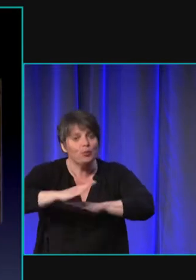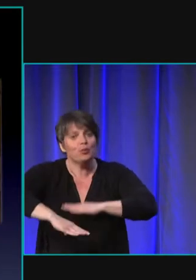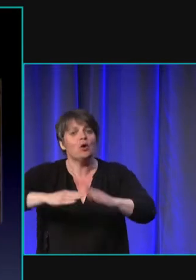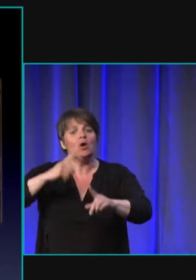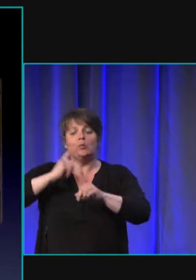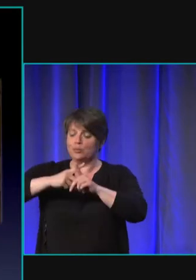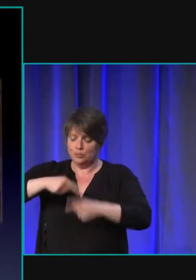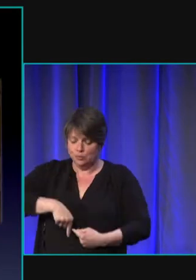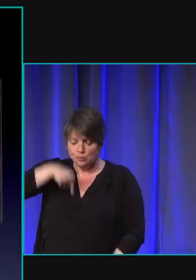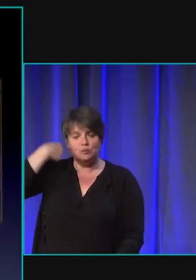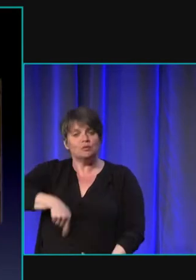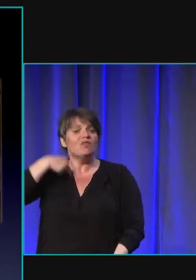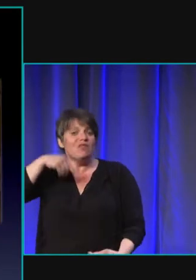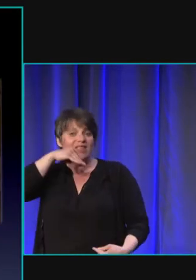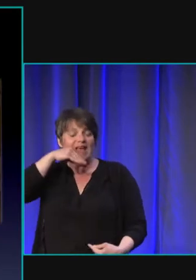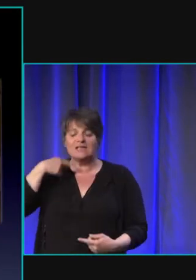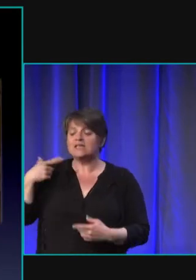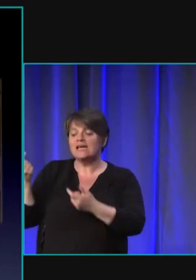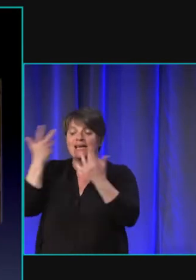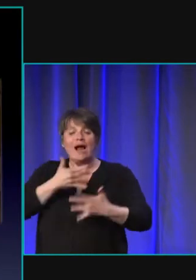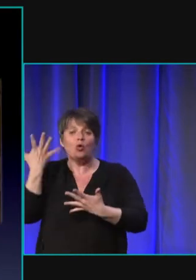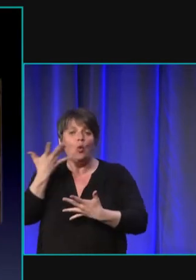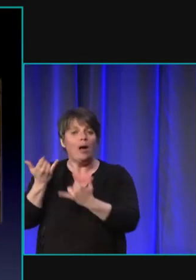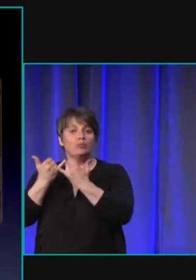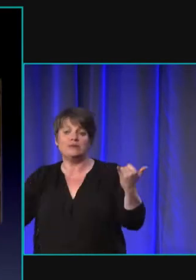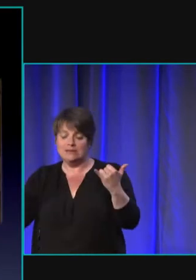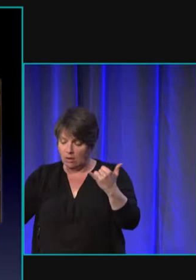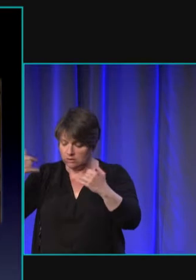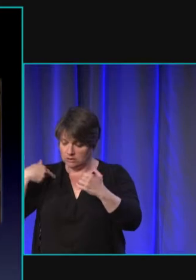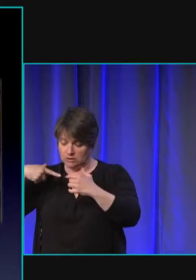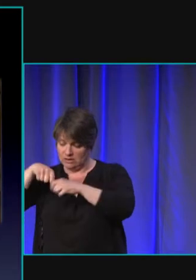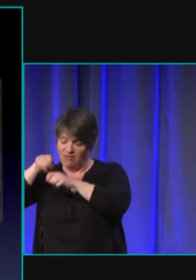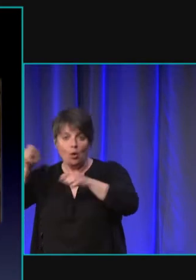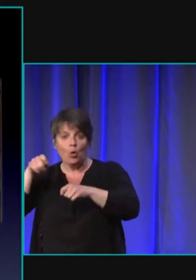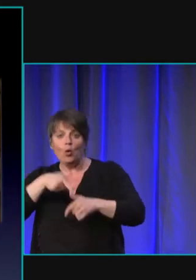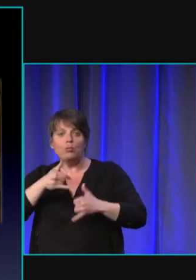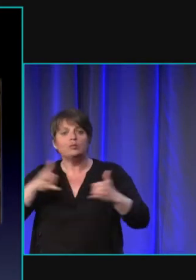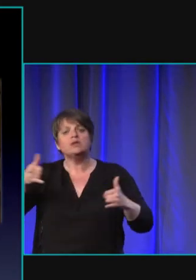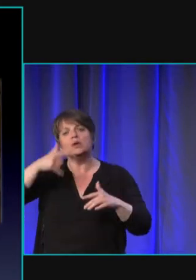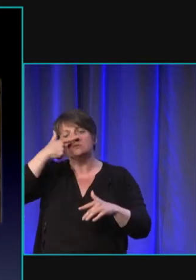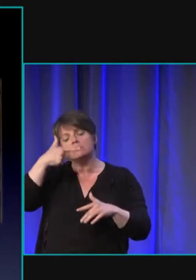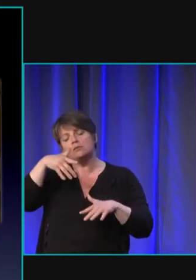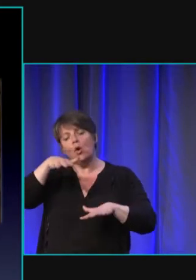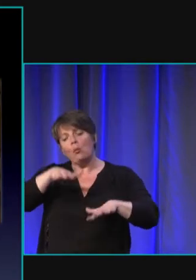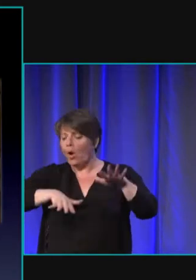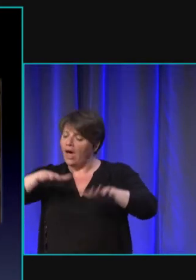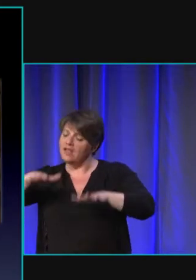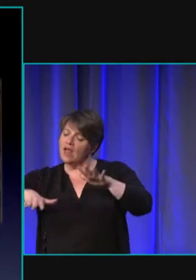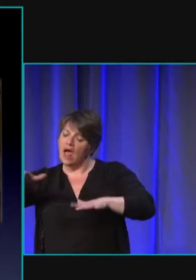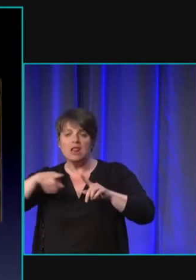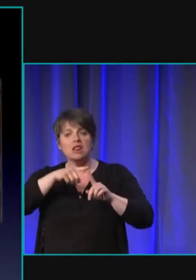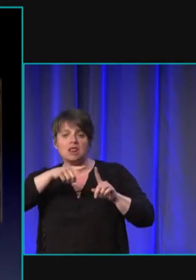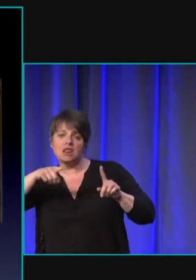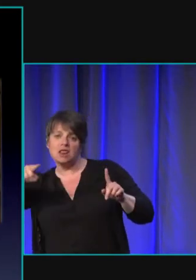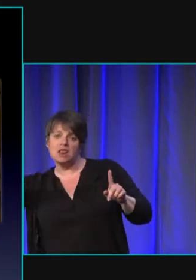propulsion horizontale, vous calculez une puissance. Et cette puissance-là, on la moyenne sur le sprint, sur